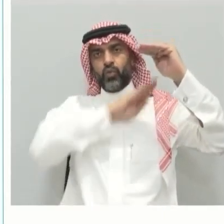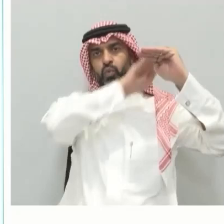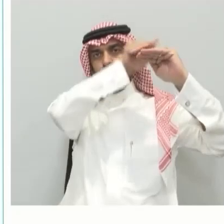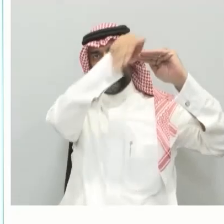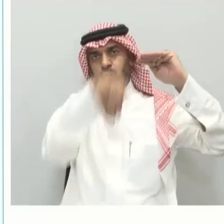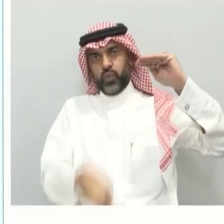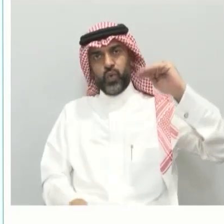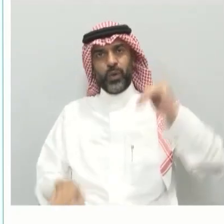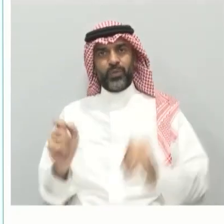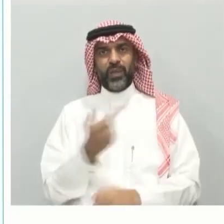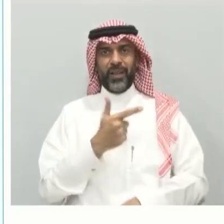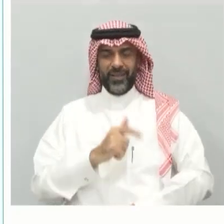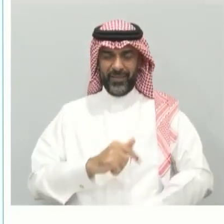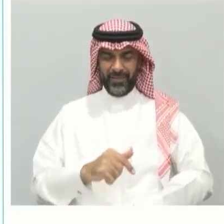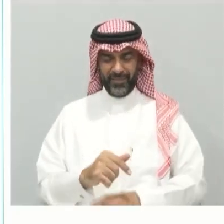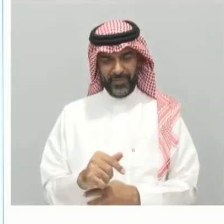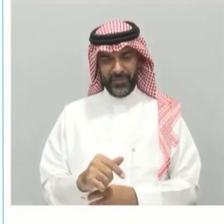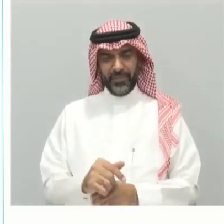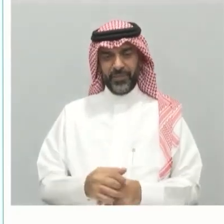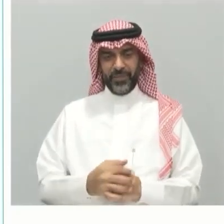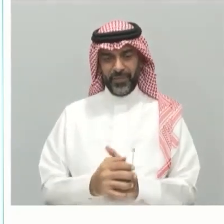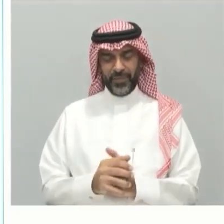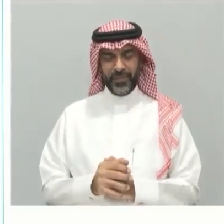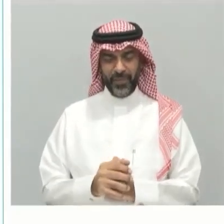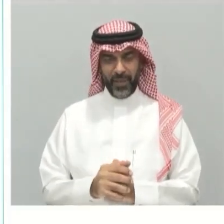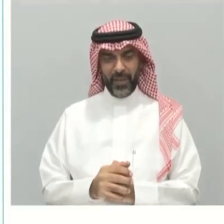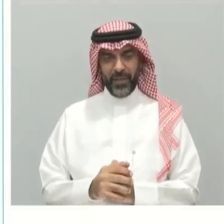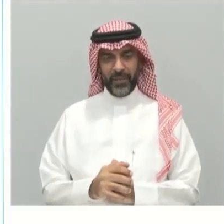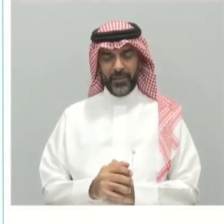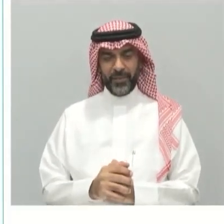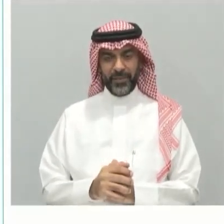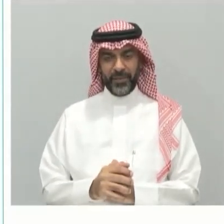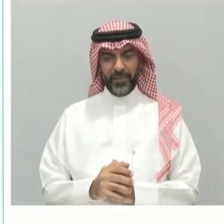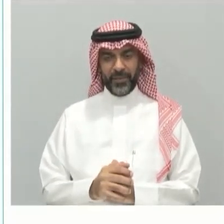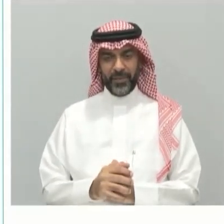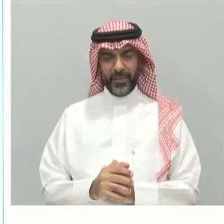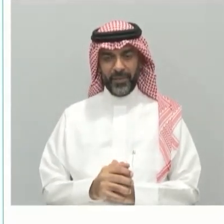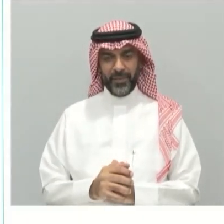ماذا المنطقه التي تحمل الركاب في هذه المنطقه